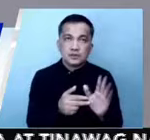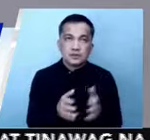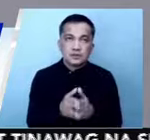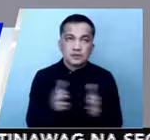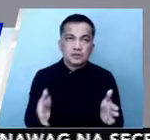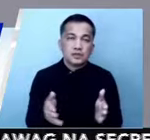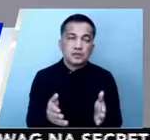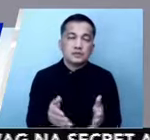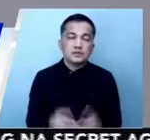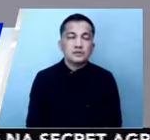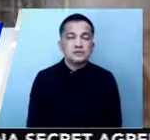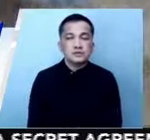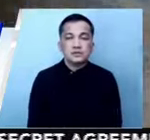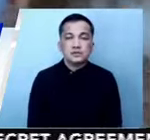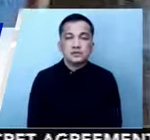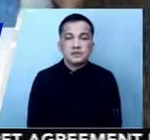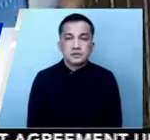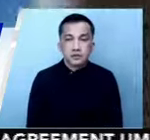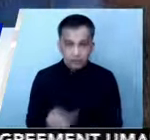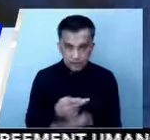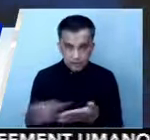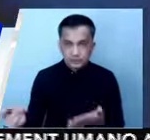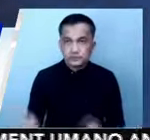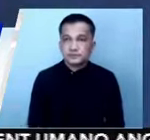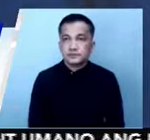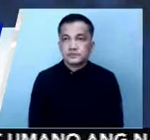kanilang kawalan.